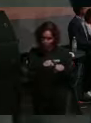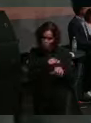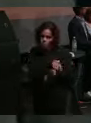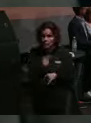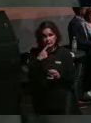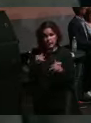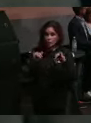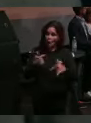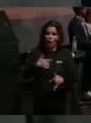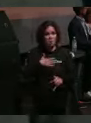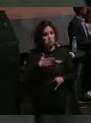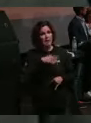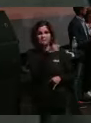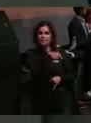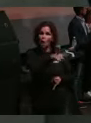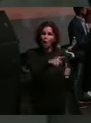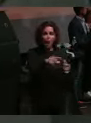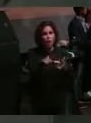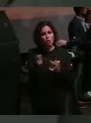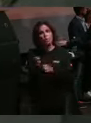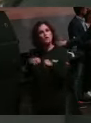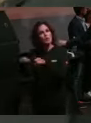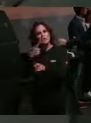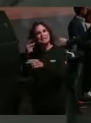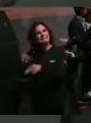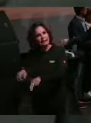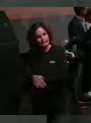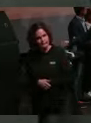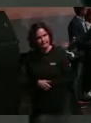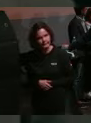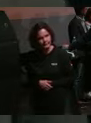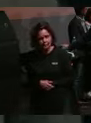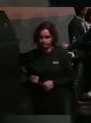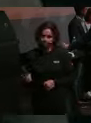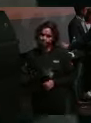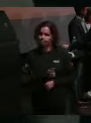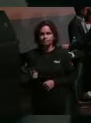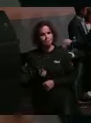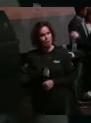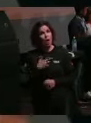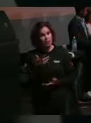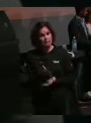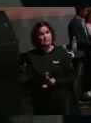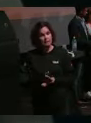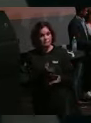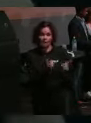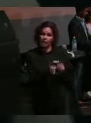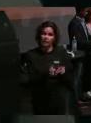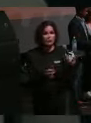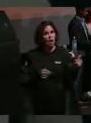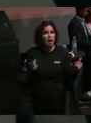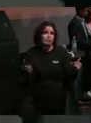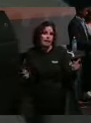ja til å bygge ut vindmøller, og vi har sett kommuner I Norge som sier nei til å bygge ut vindmøller. Og de står jo selvfølgelig I sin fulle rett til å velge enten det ene